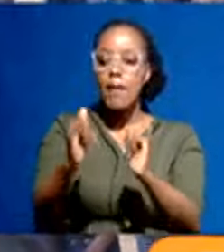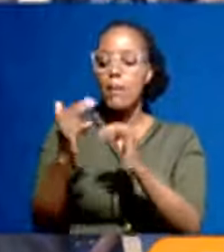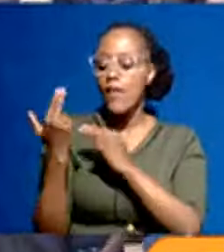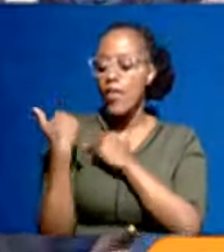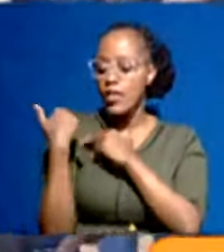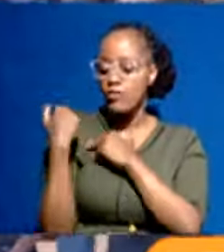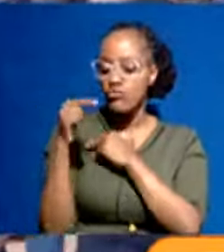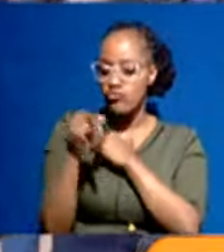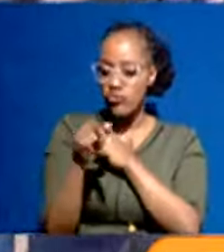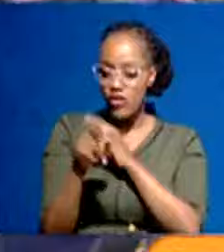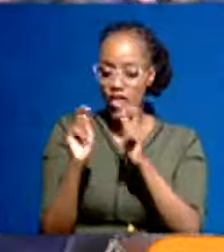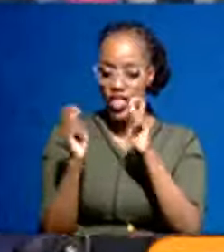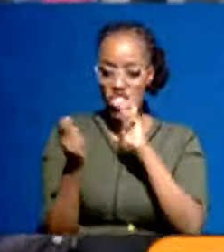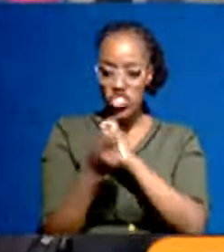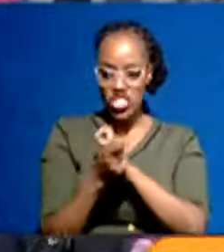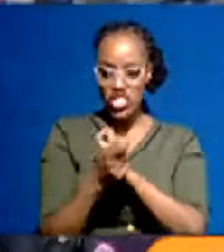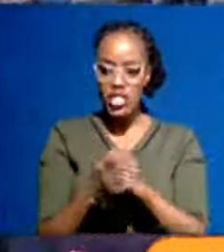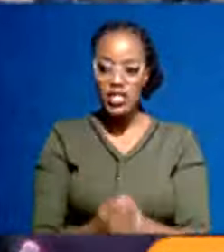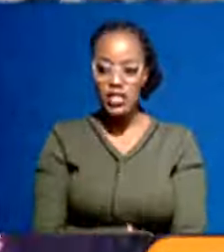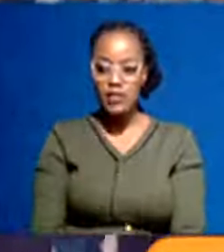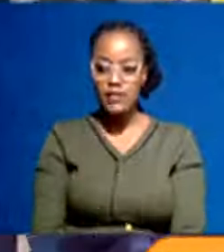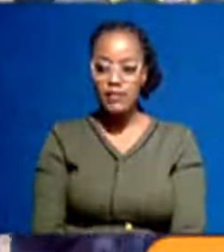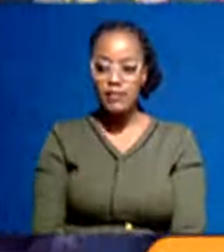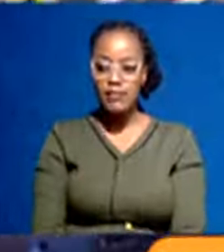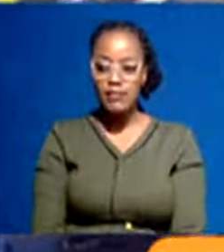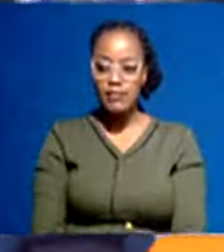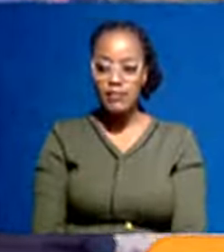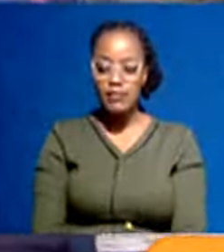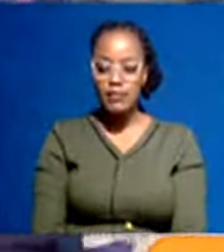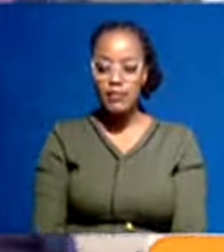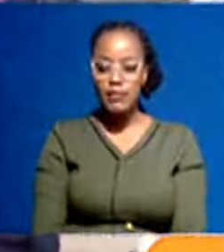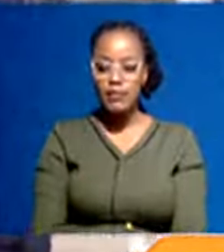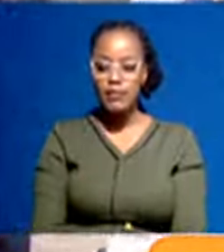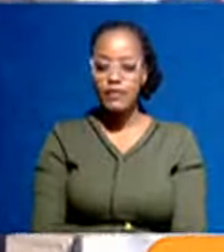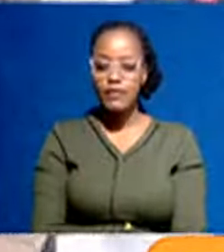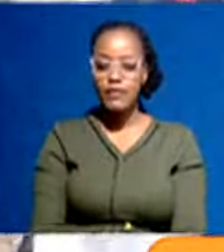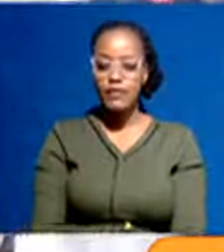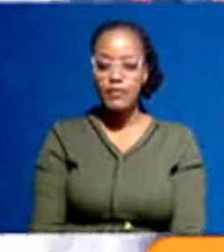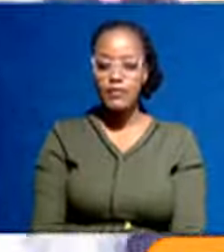mabadiliko hayo. Ben Kirui, Runinga ya Citizen.